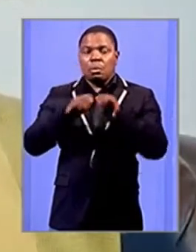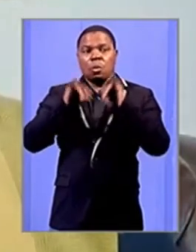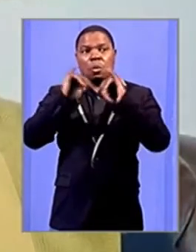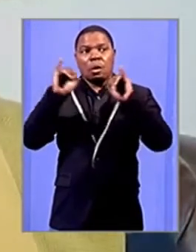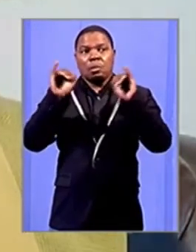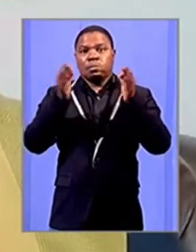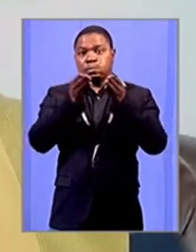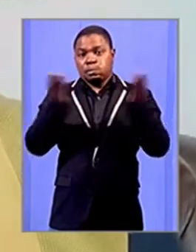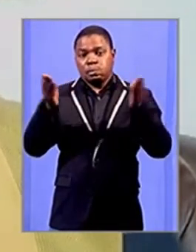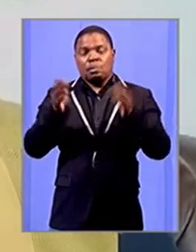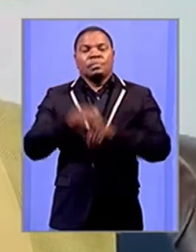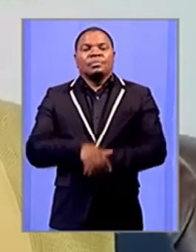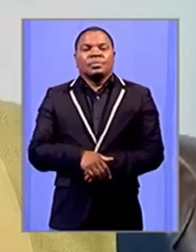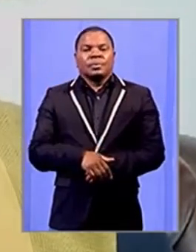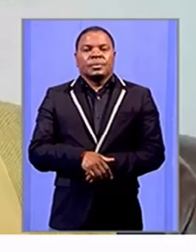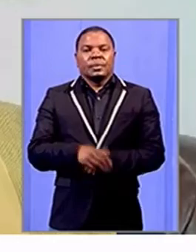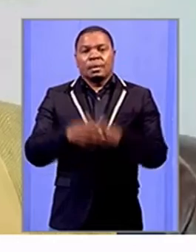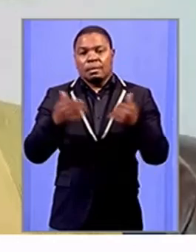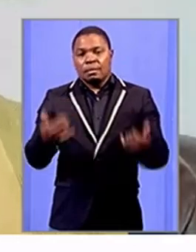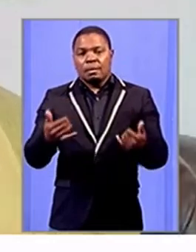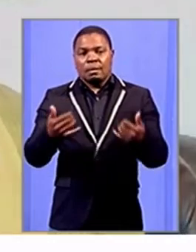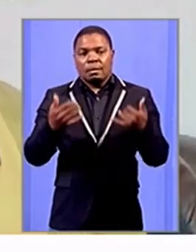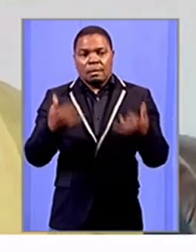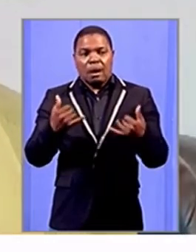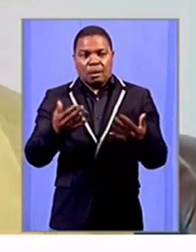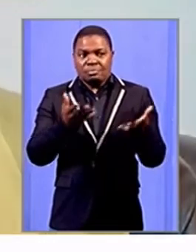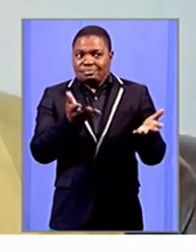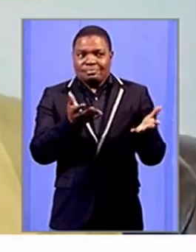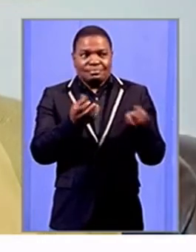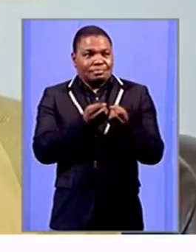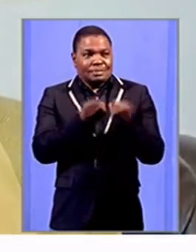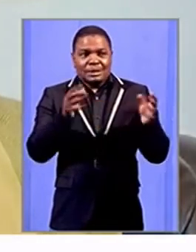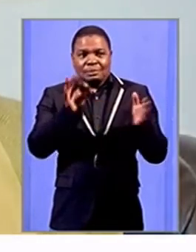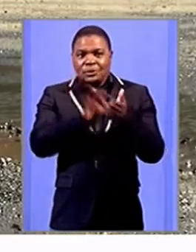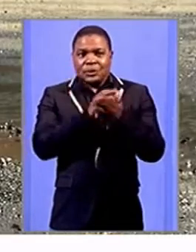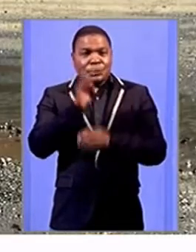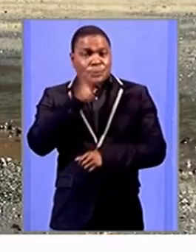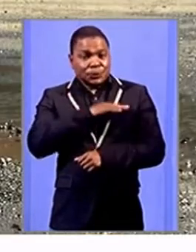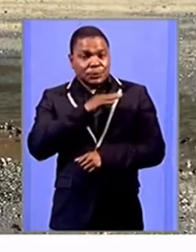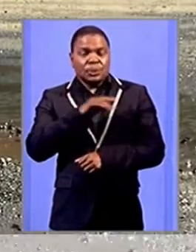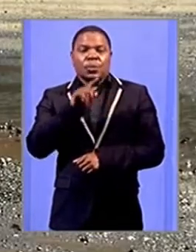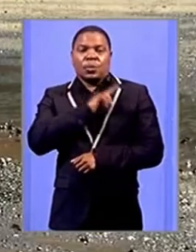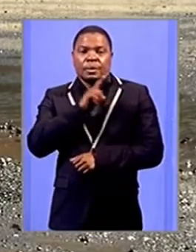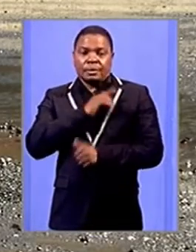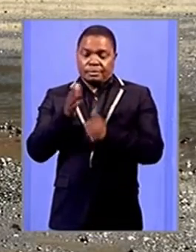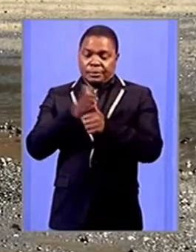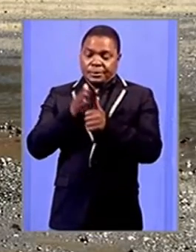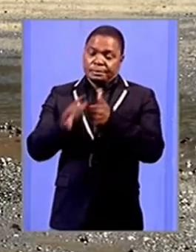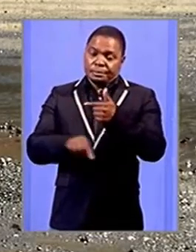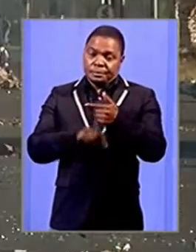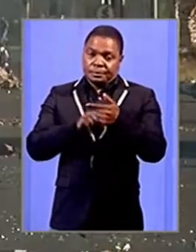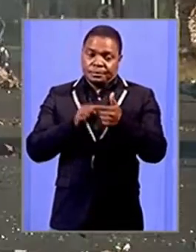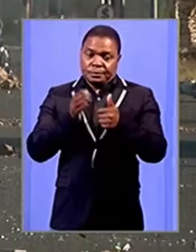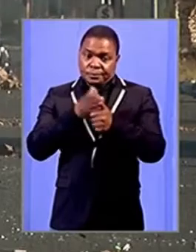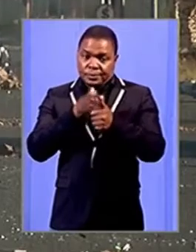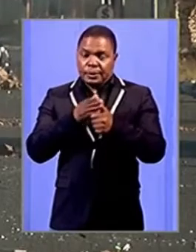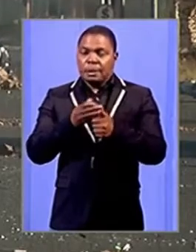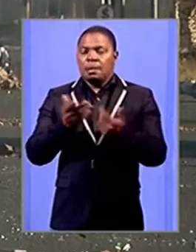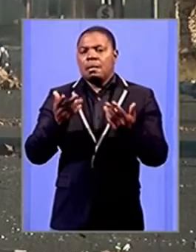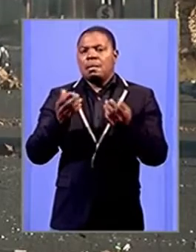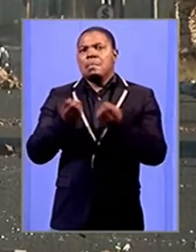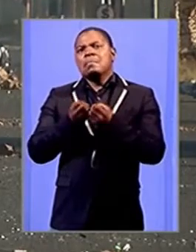bo tlhotlheletsang yone maemo a kang ana ke sa ntlha ke hore hangata o tla